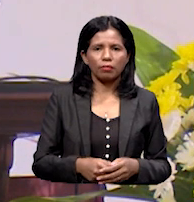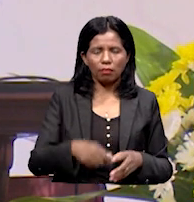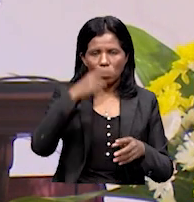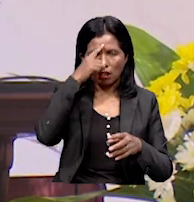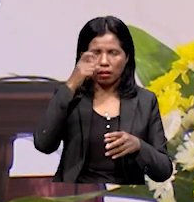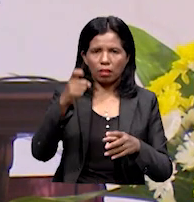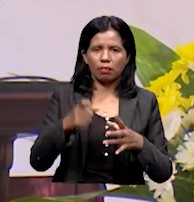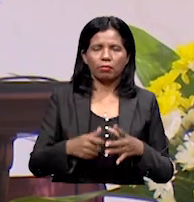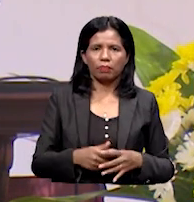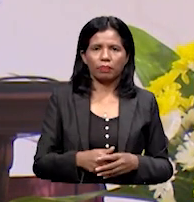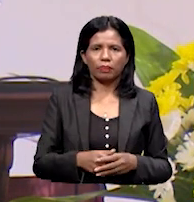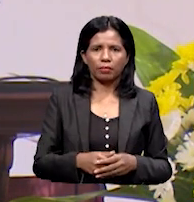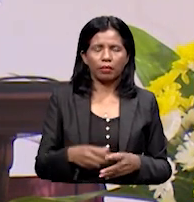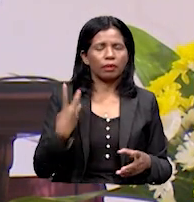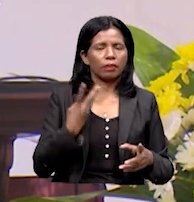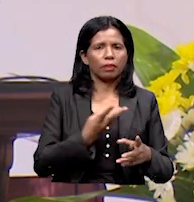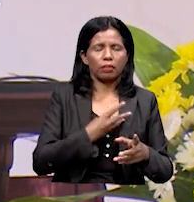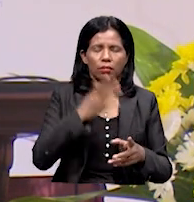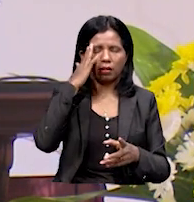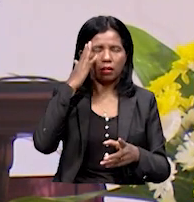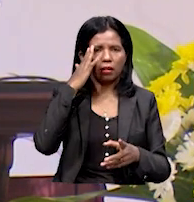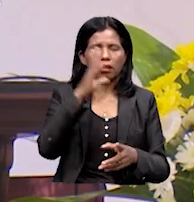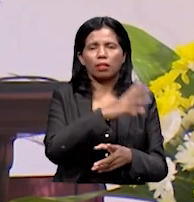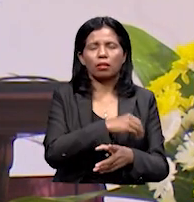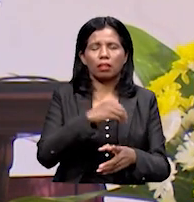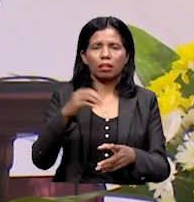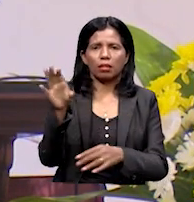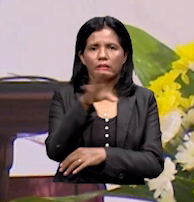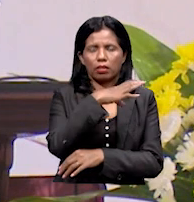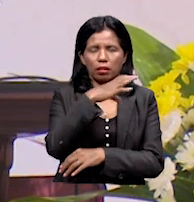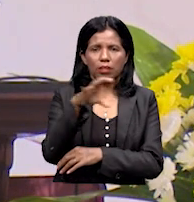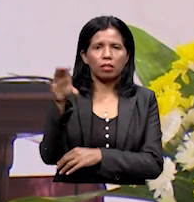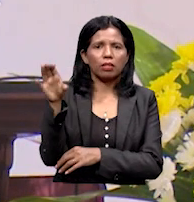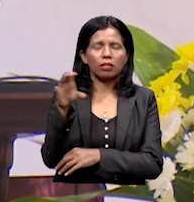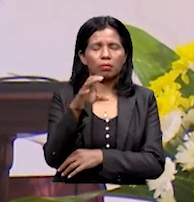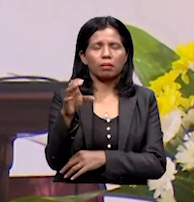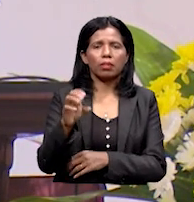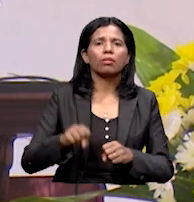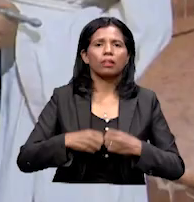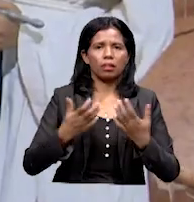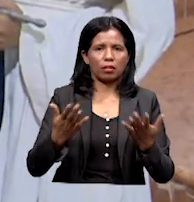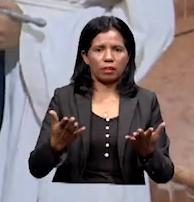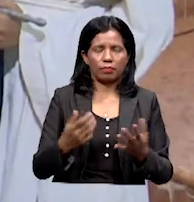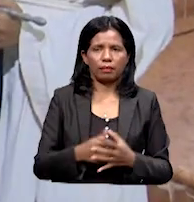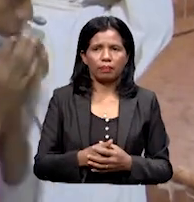liutan. Atu hatene natureza festa Natal ini ama kita oin salosne.